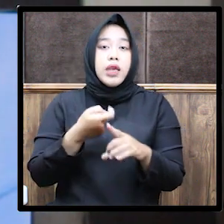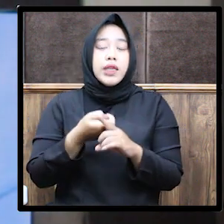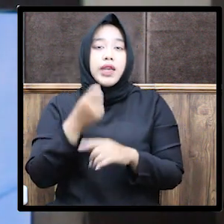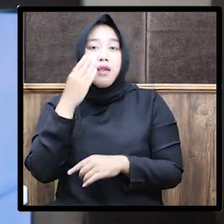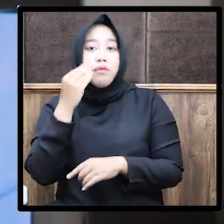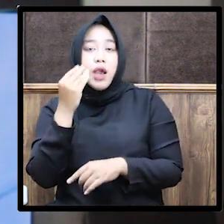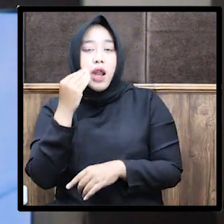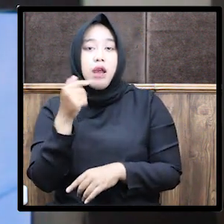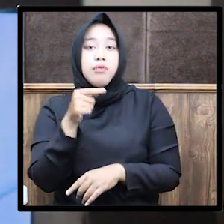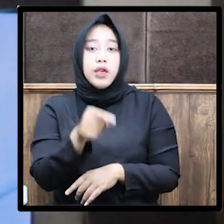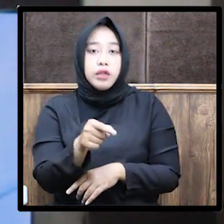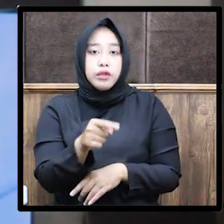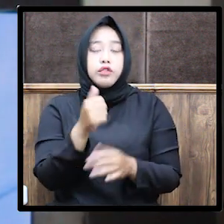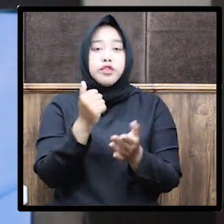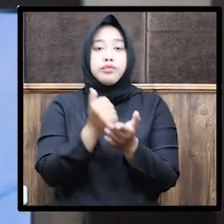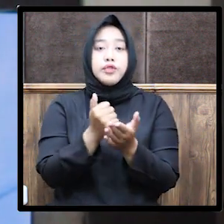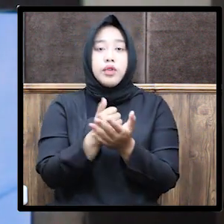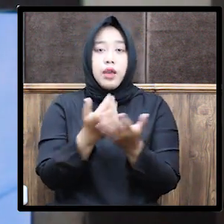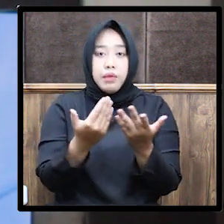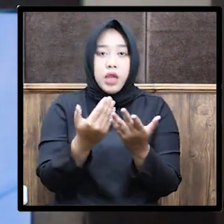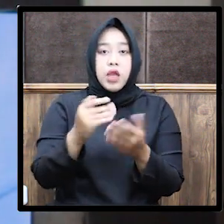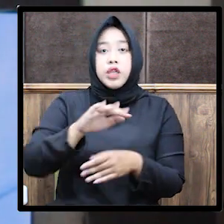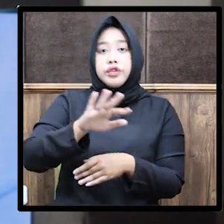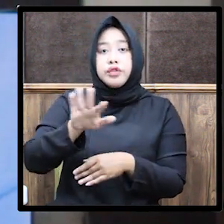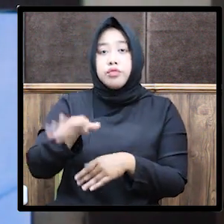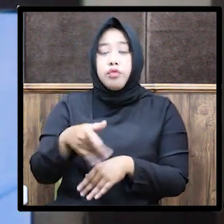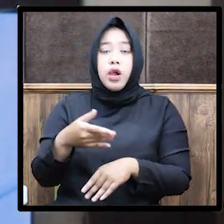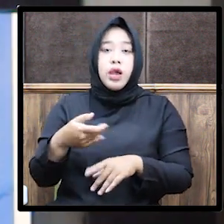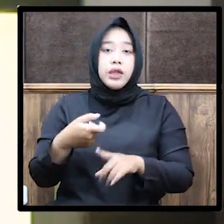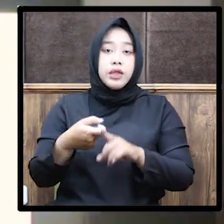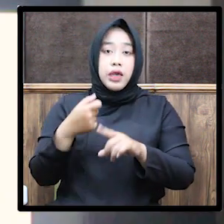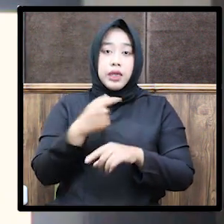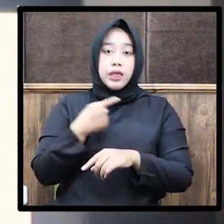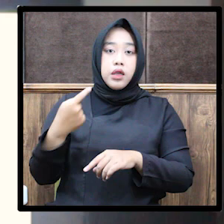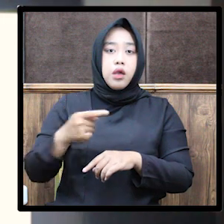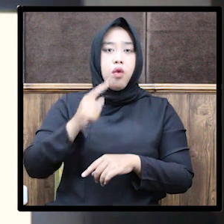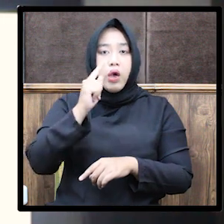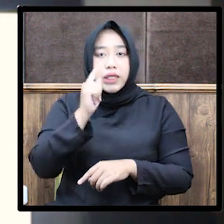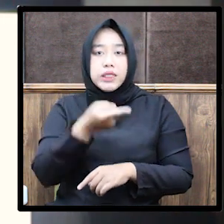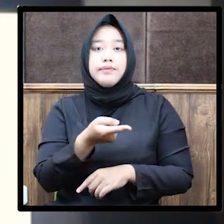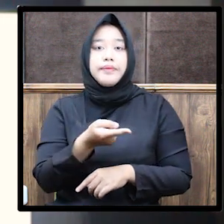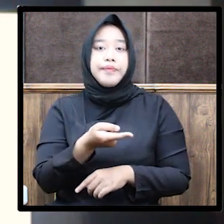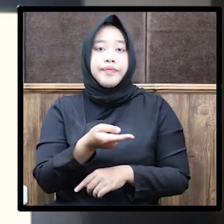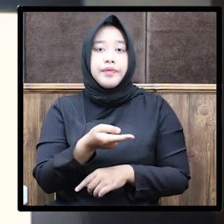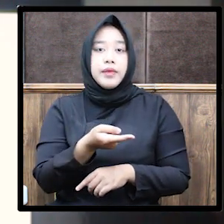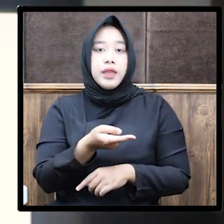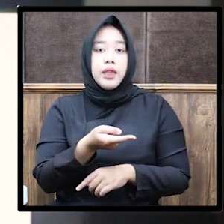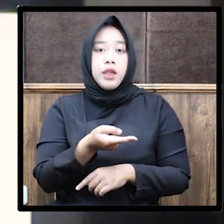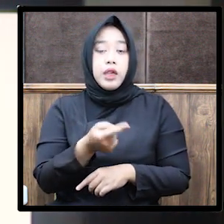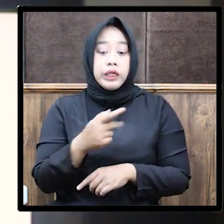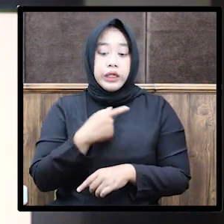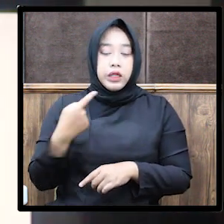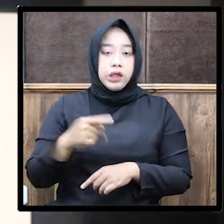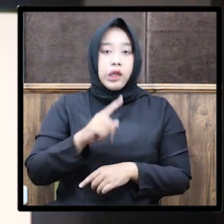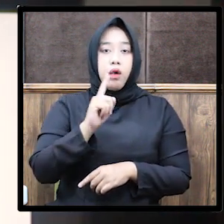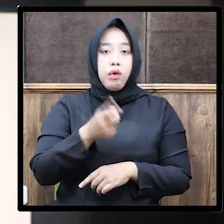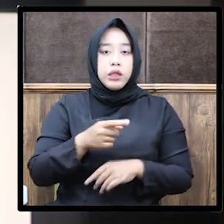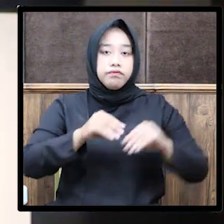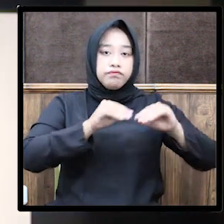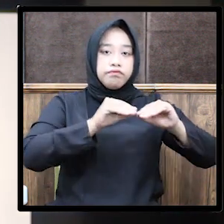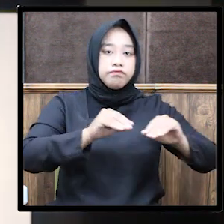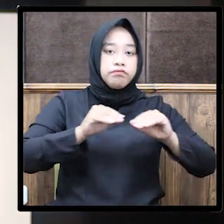itu memang semua dari kita itu wajib untuk menjadi edukator di wilayah